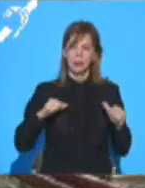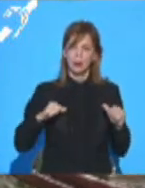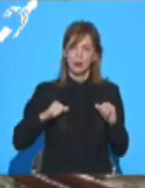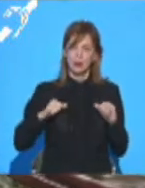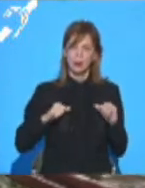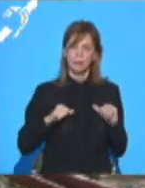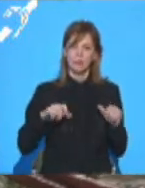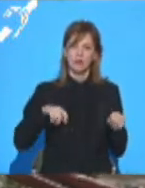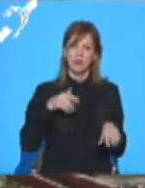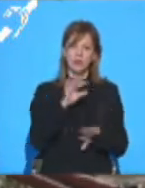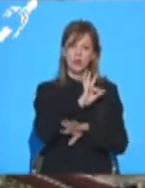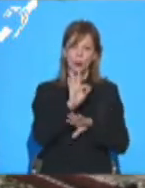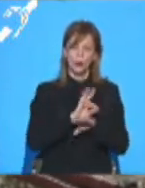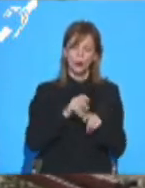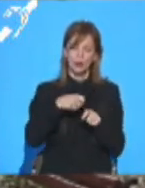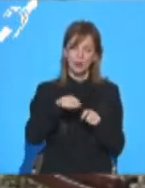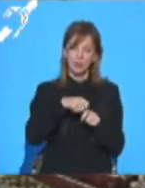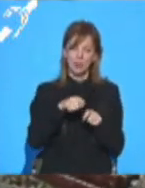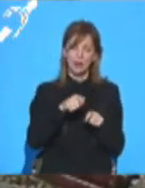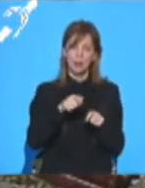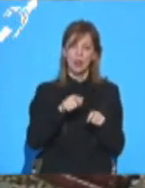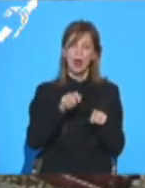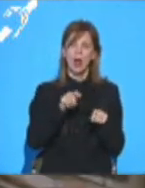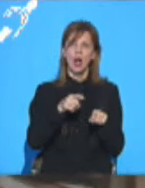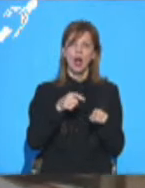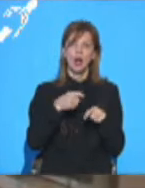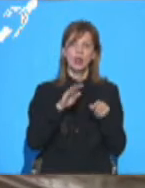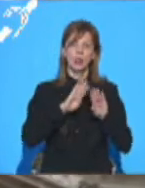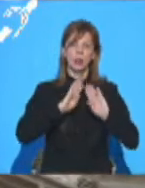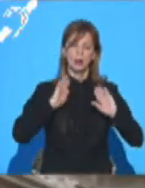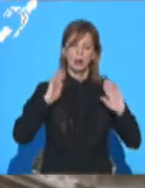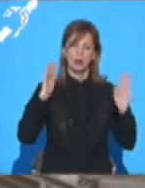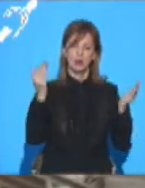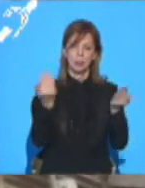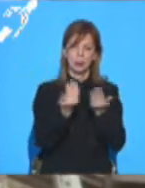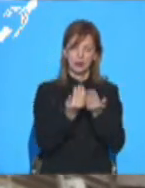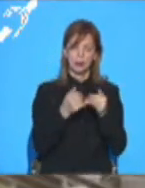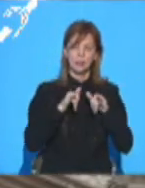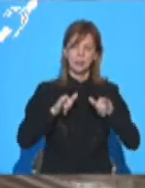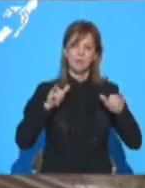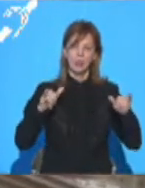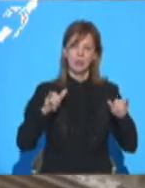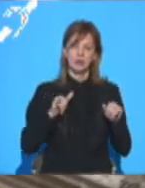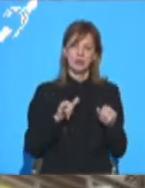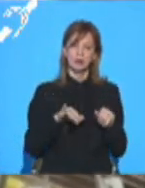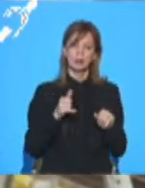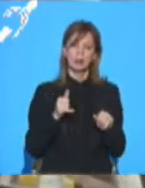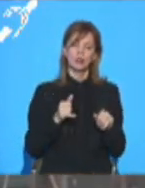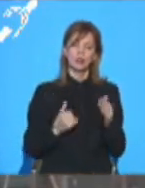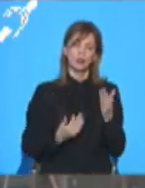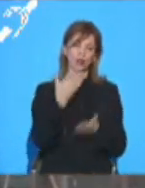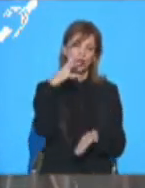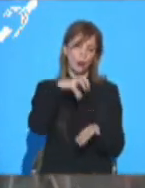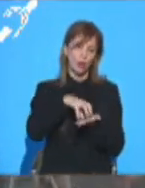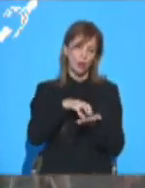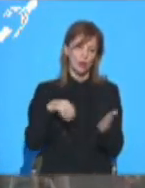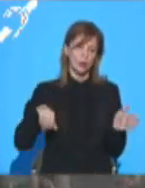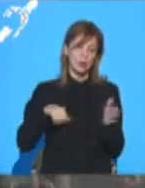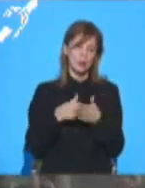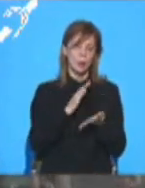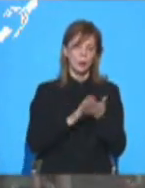un proiect de reabilitare a întregii clădiri a unității. Se va extinde unitatea de primiri urgențe, iar noul ambulatoriu este aproape